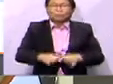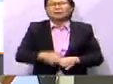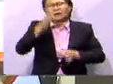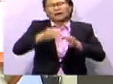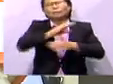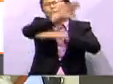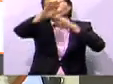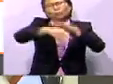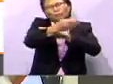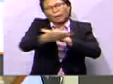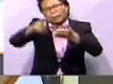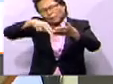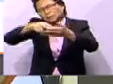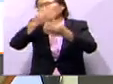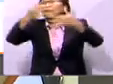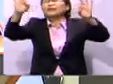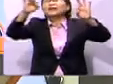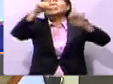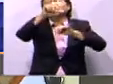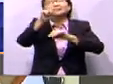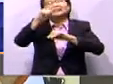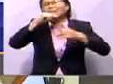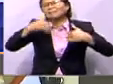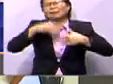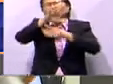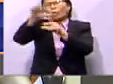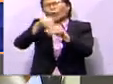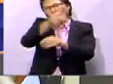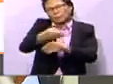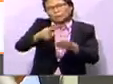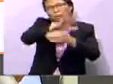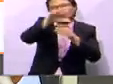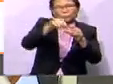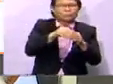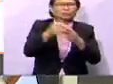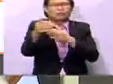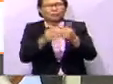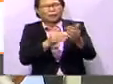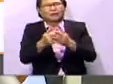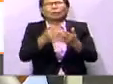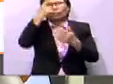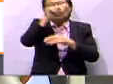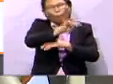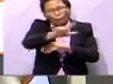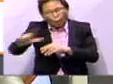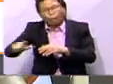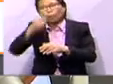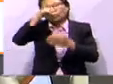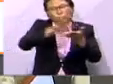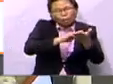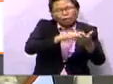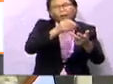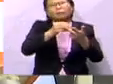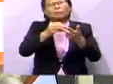bacaan semuanya dikecualikan. Sebab dia merangkumi semua bahan bacaan itu, maksudnya tak kisahlah umum ke, untuk sekolah ke